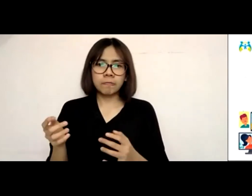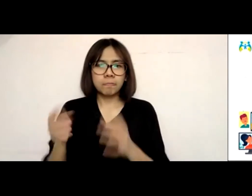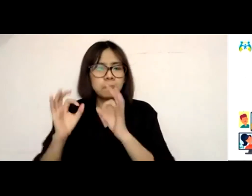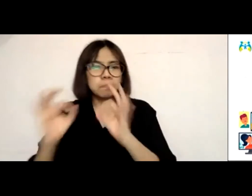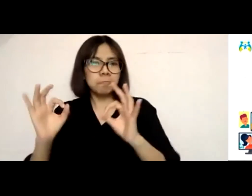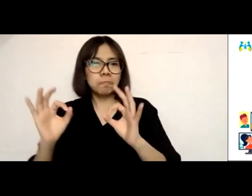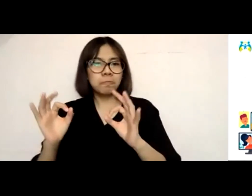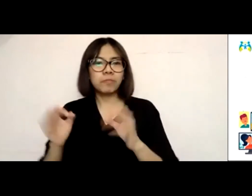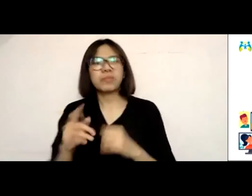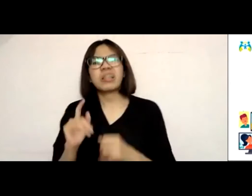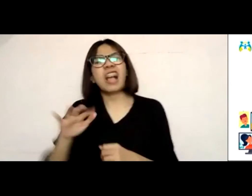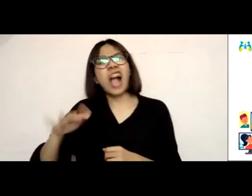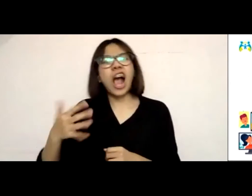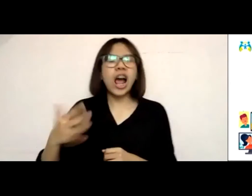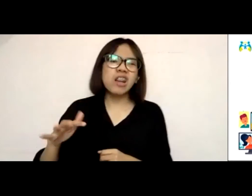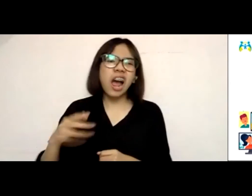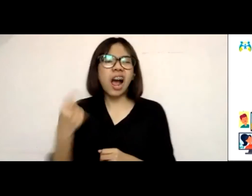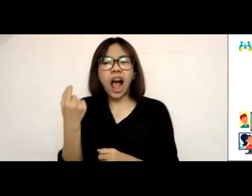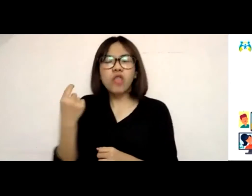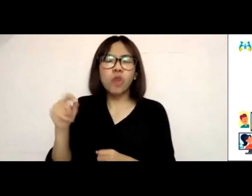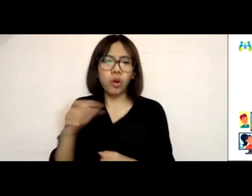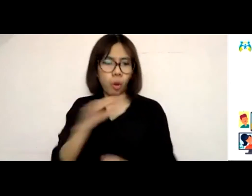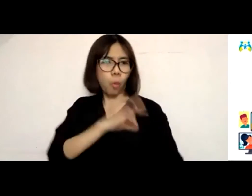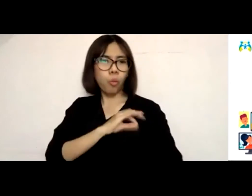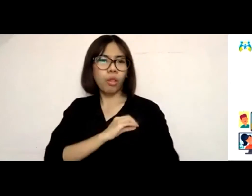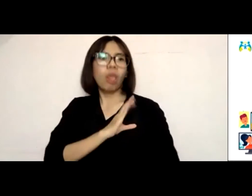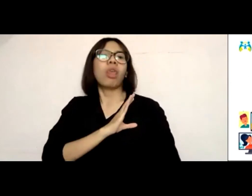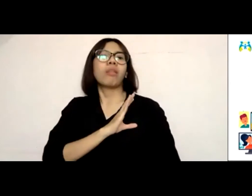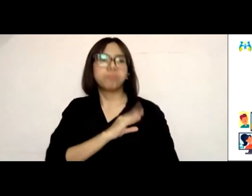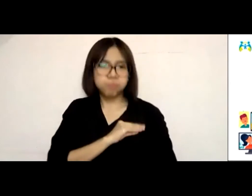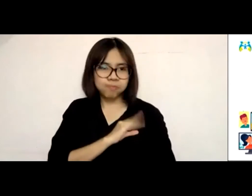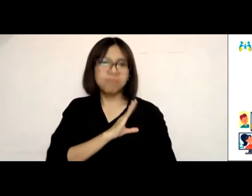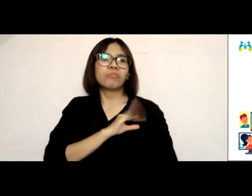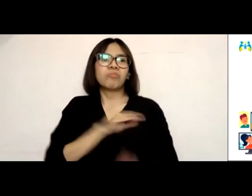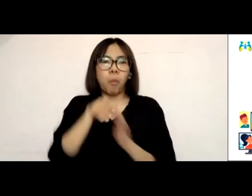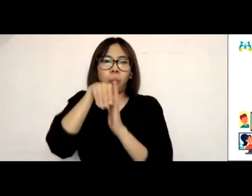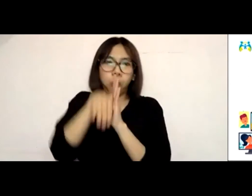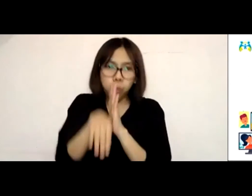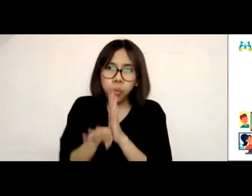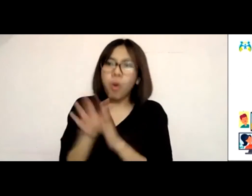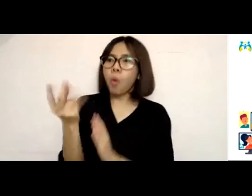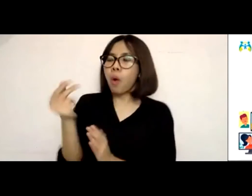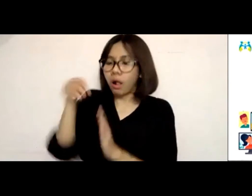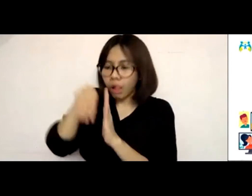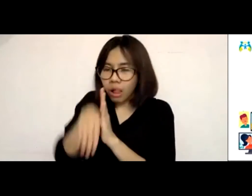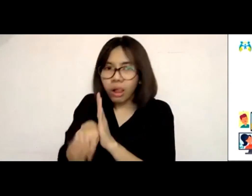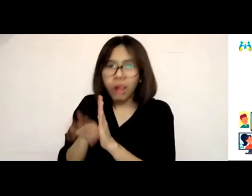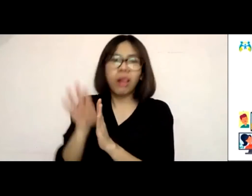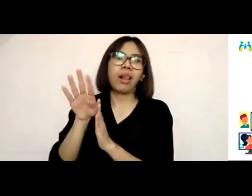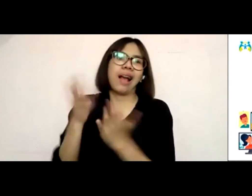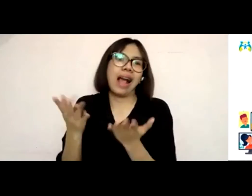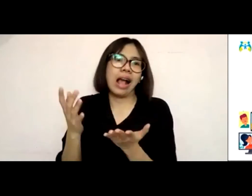perusahaan juga kadang suka naik turun, beban pekerjaan dari hari ke hari juga berubah-ubah